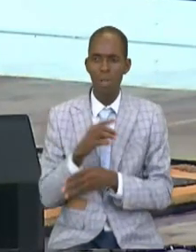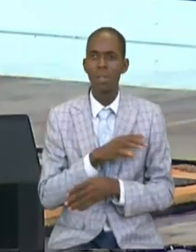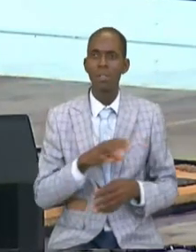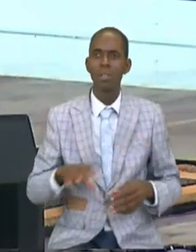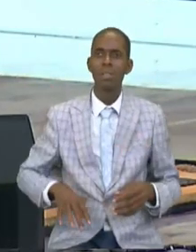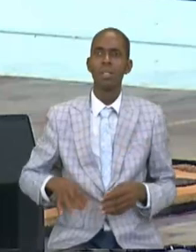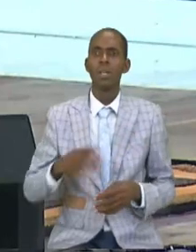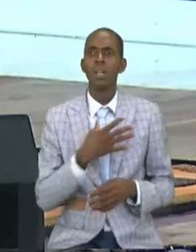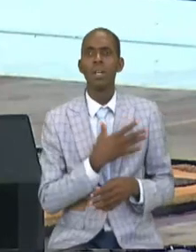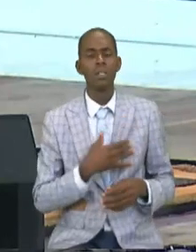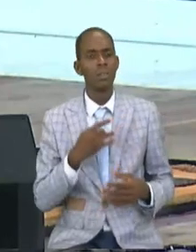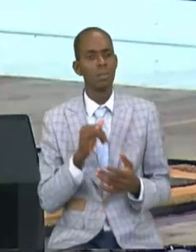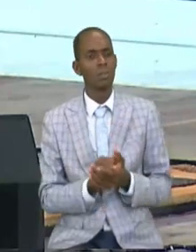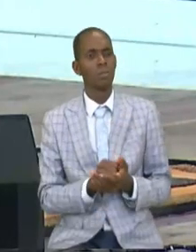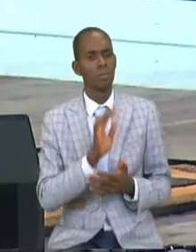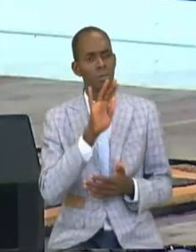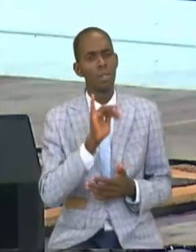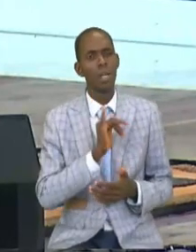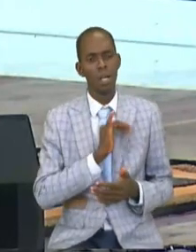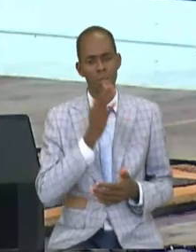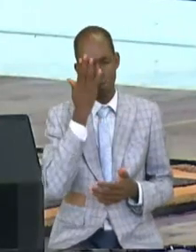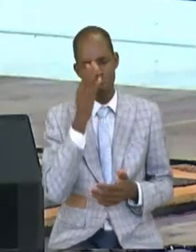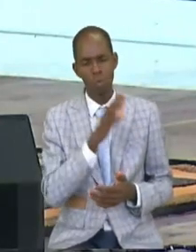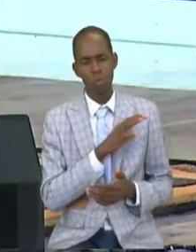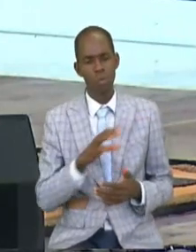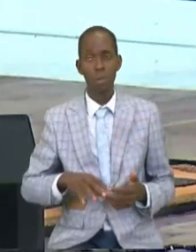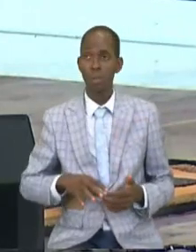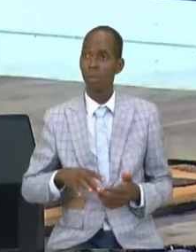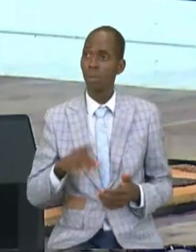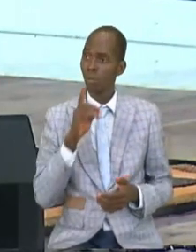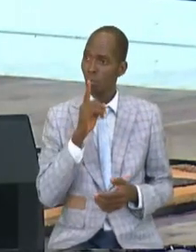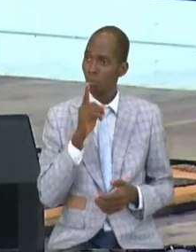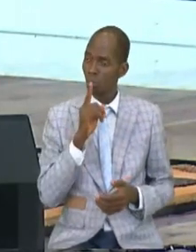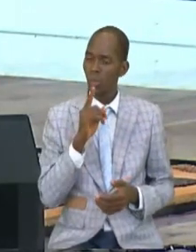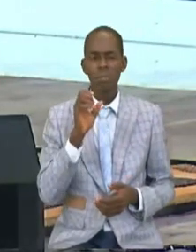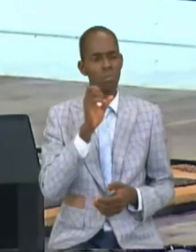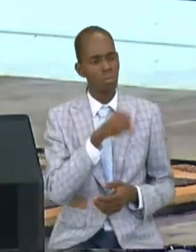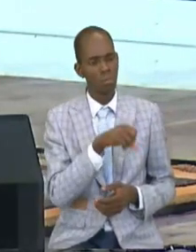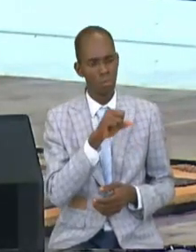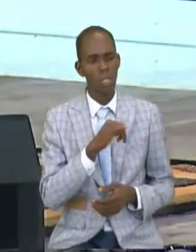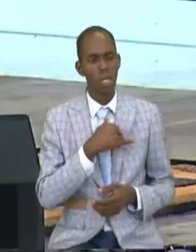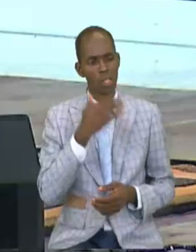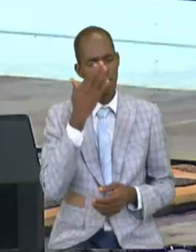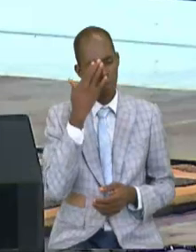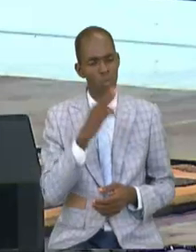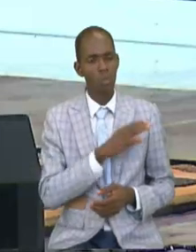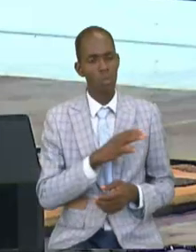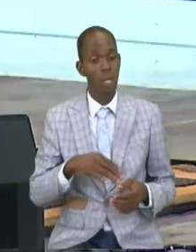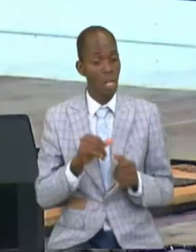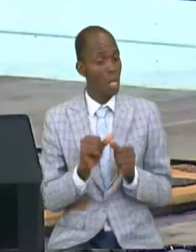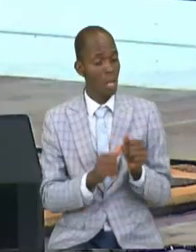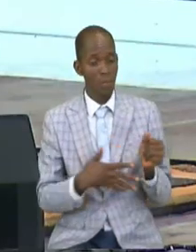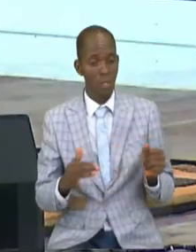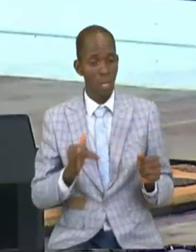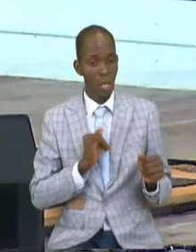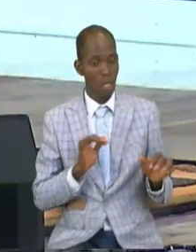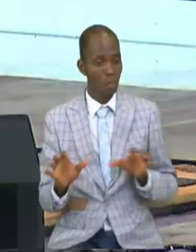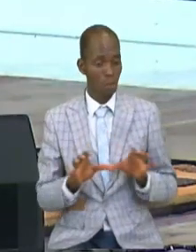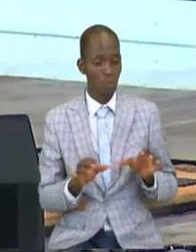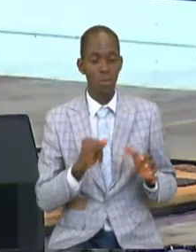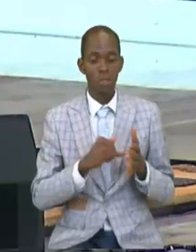de Christ. Il dit que quoi? Et déjà, je connais Christ. C'est vrai ça? Il dit, oui, absolument. Tout ce que je